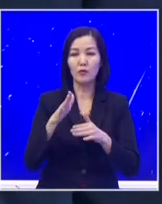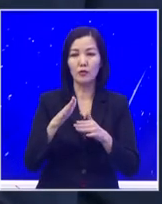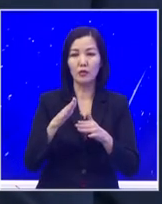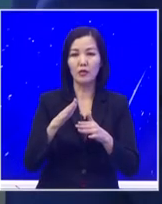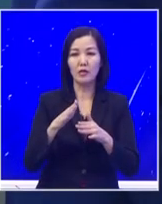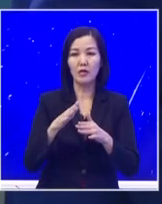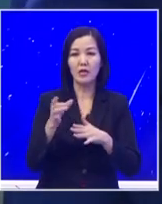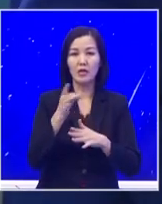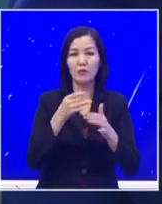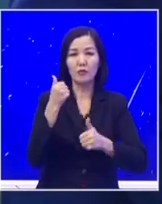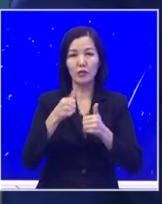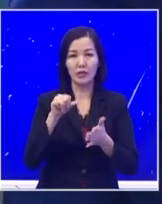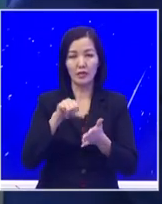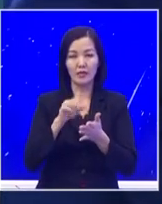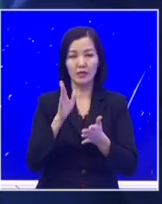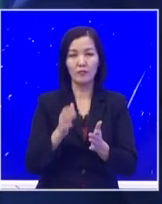бақтарын сынады.